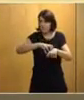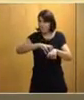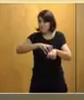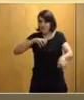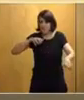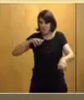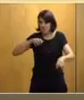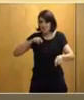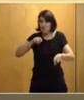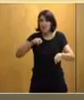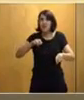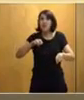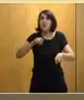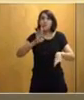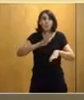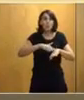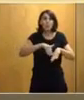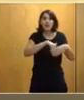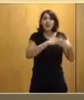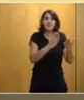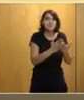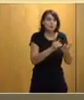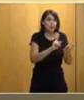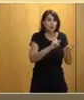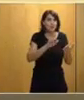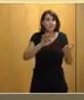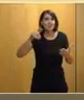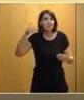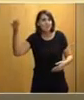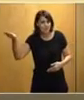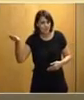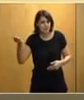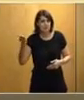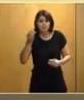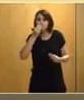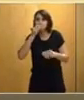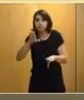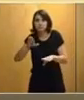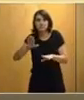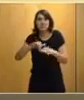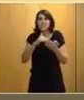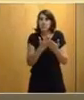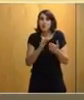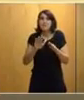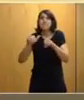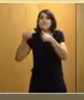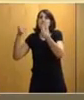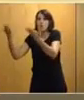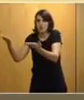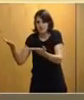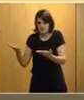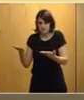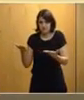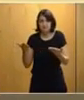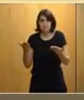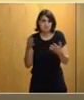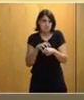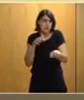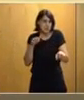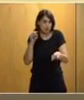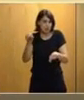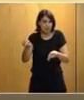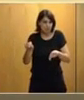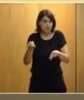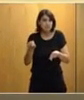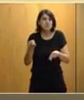continuaran venint de fora de les escoles. Per tant, els infants se'ns contagiaran fora de les escoles, majoritàriament. En la mesura